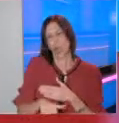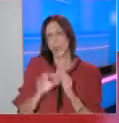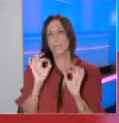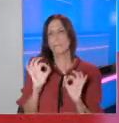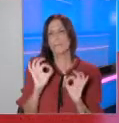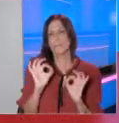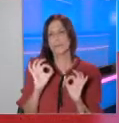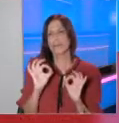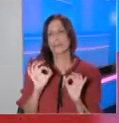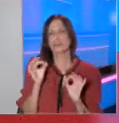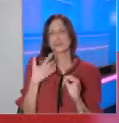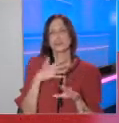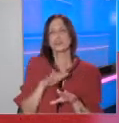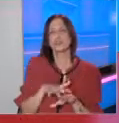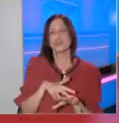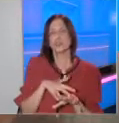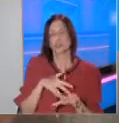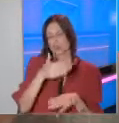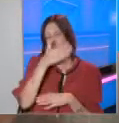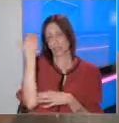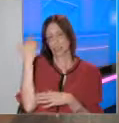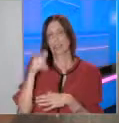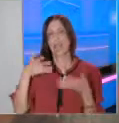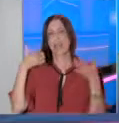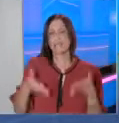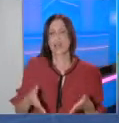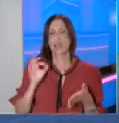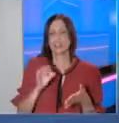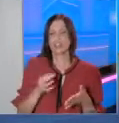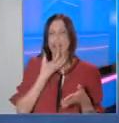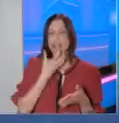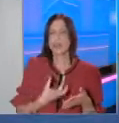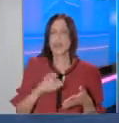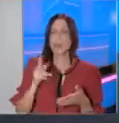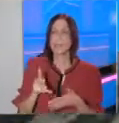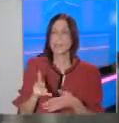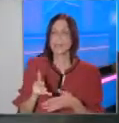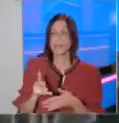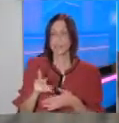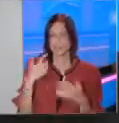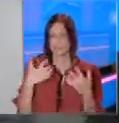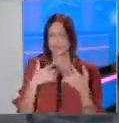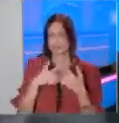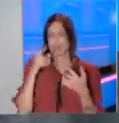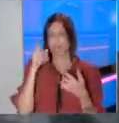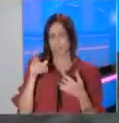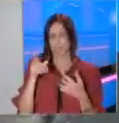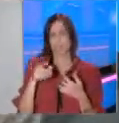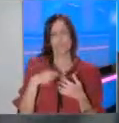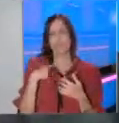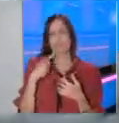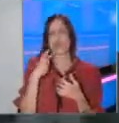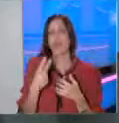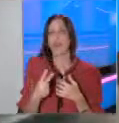באמת הם התחושה שהקדישה את הסיעה, זה באמת הלווייתו של האדמור מפיטסבורג, זכרונו לברכה, באשדוד,